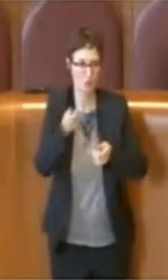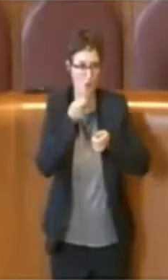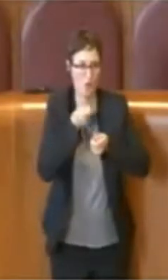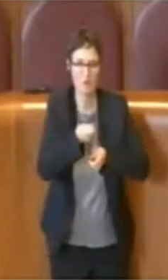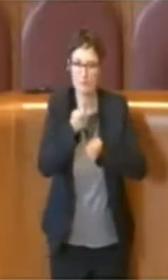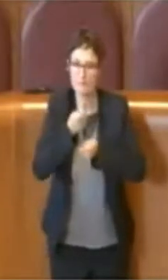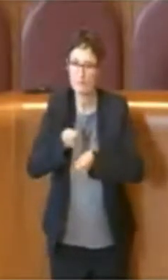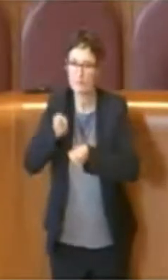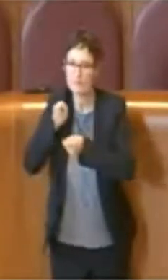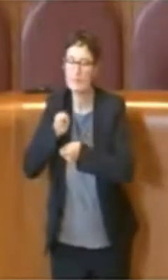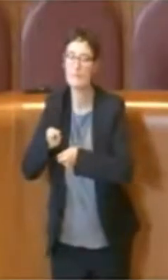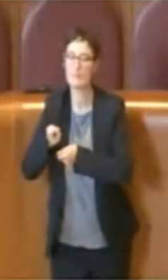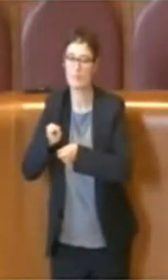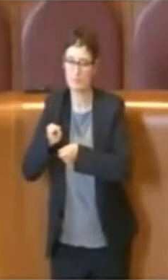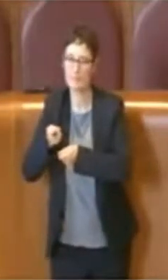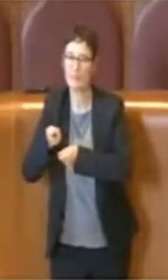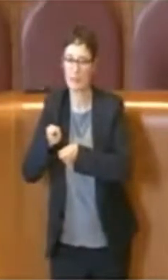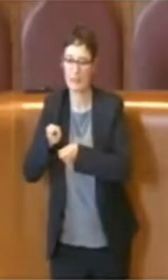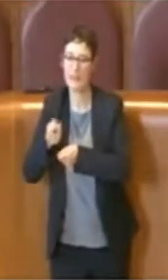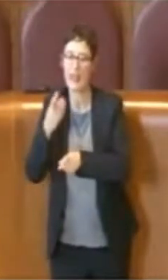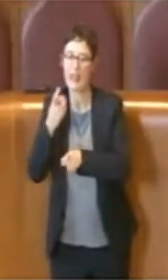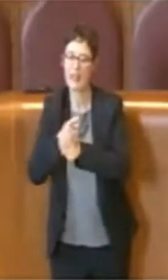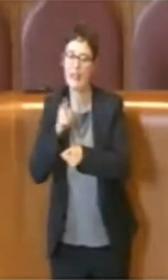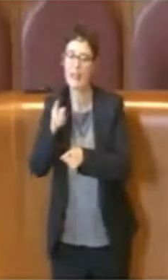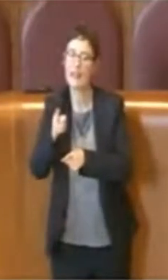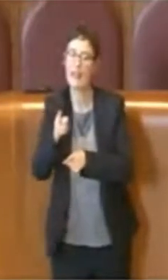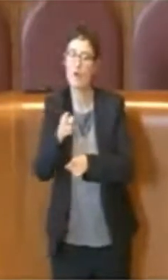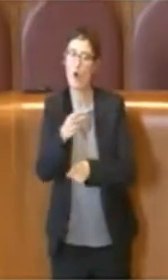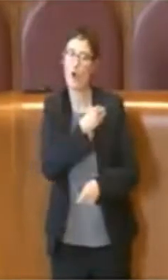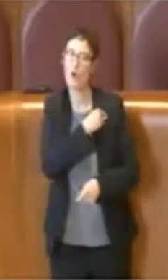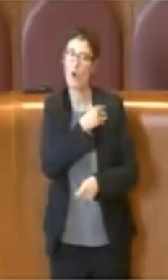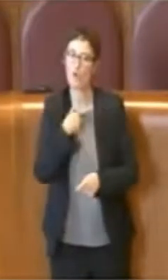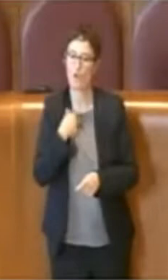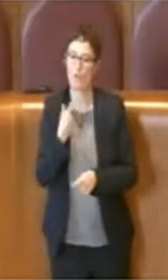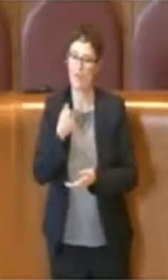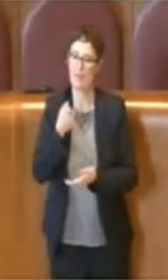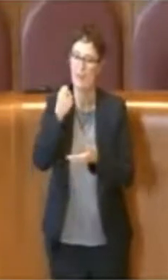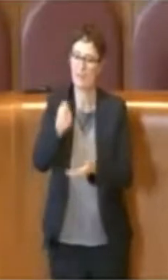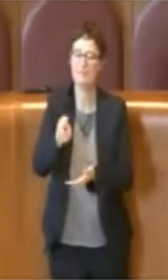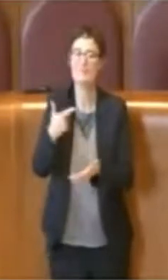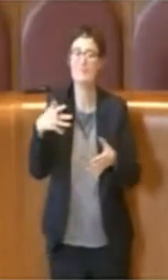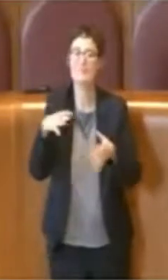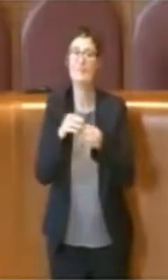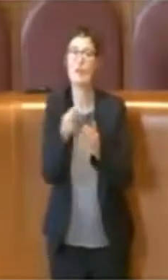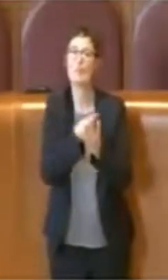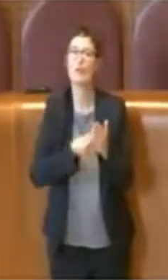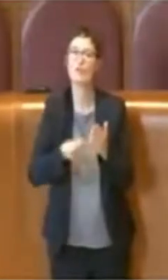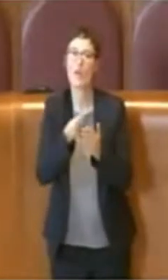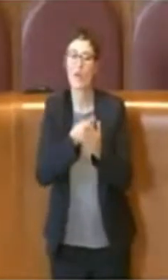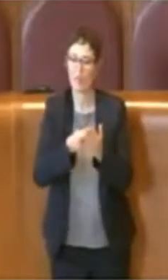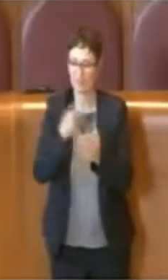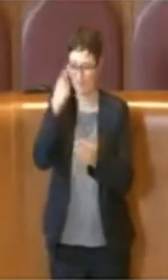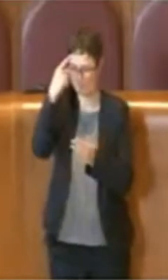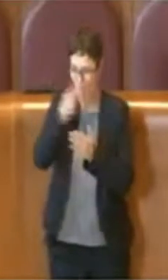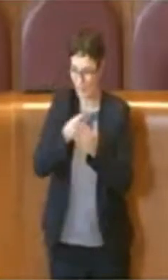a chiedere risorse su progetti che poi chiaramente questi sono relazionati al numero